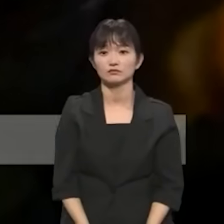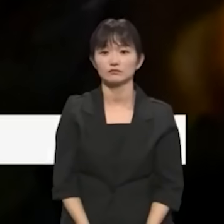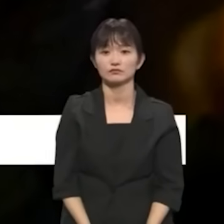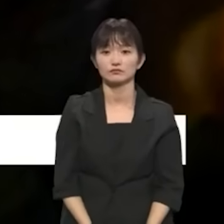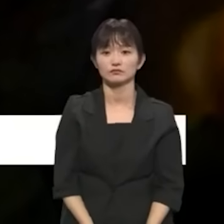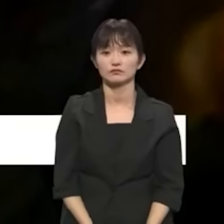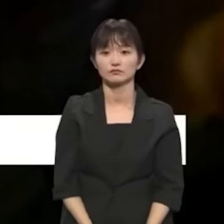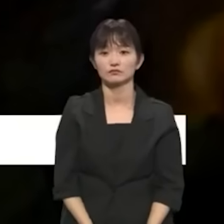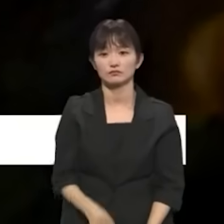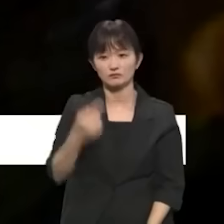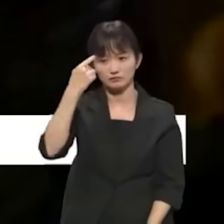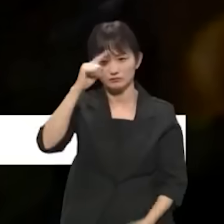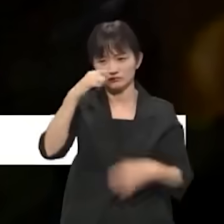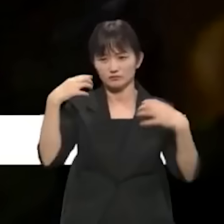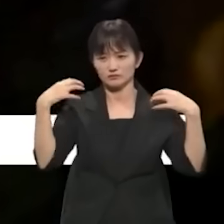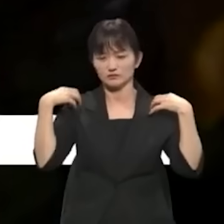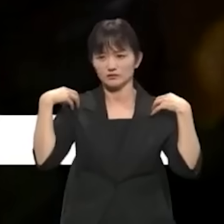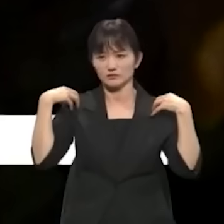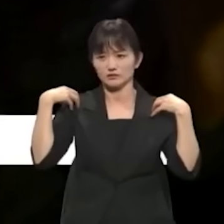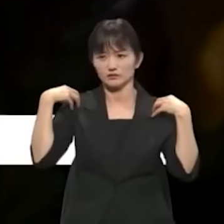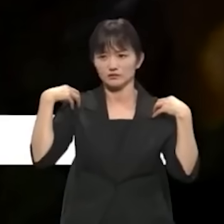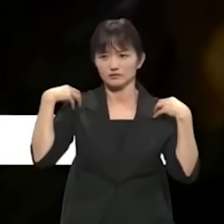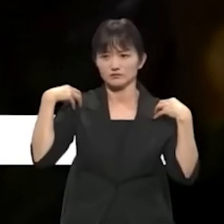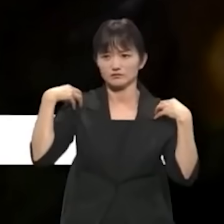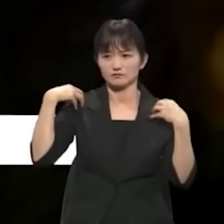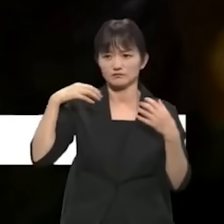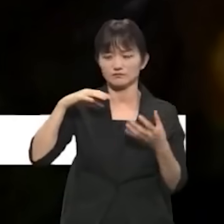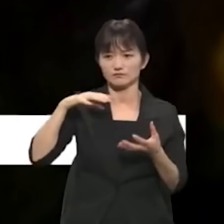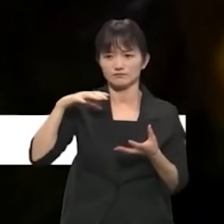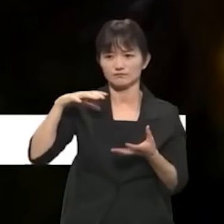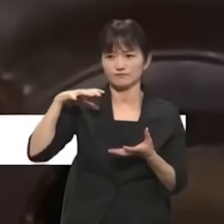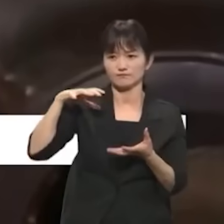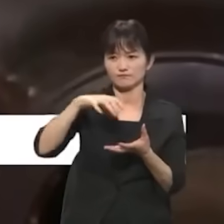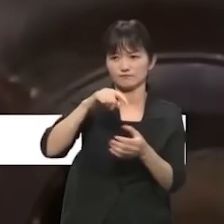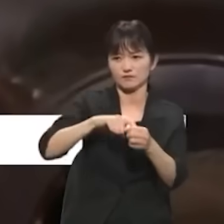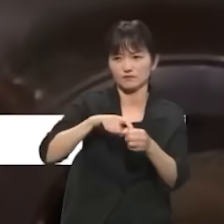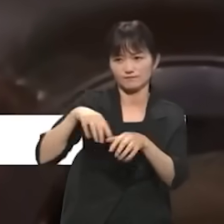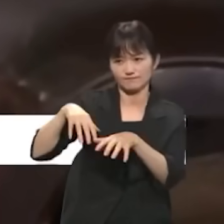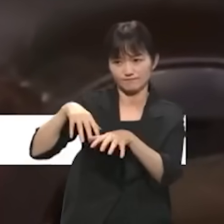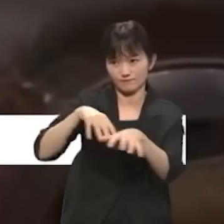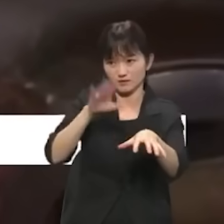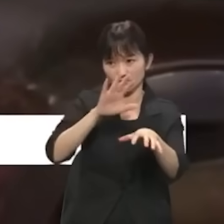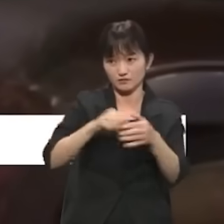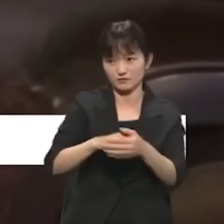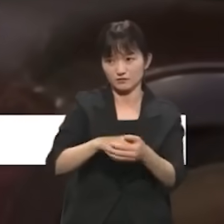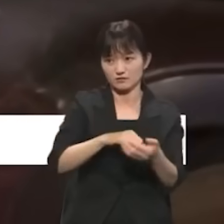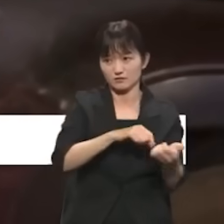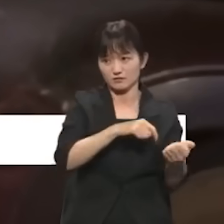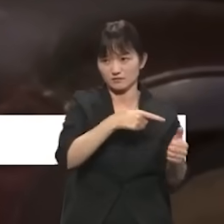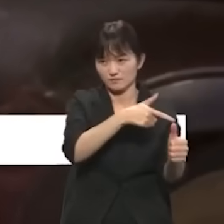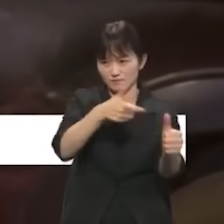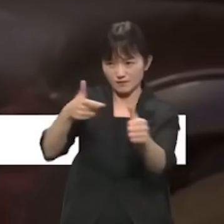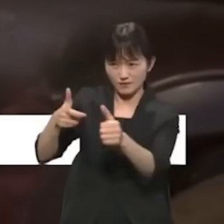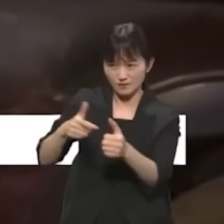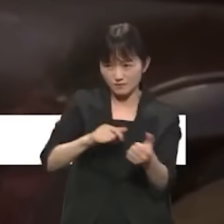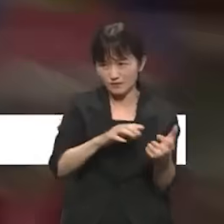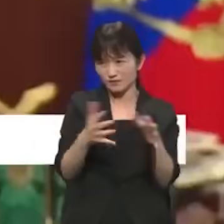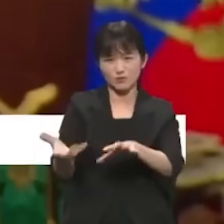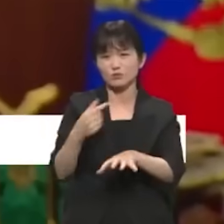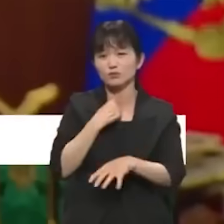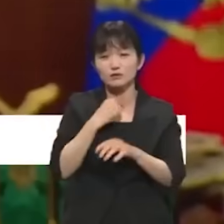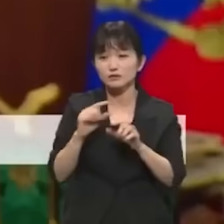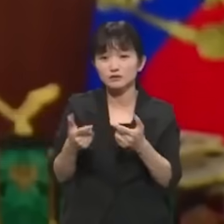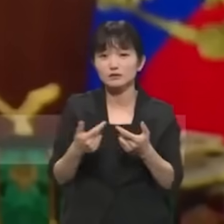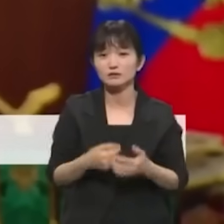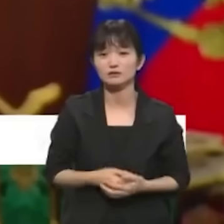для свержения власти в стране. Это то, что мы не хотели пролить русскую